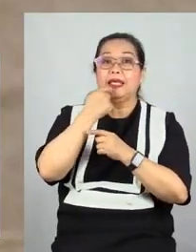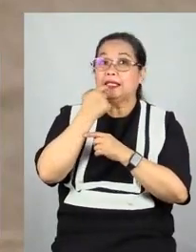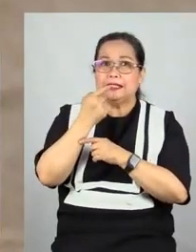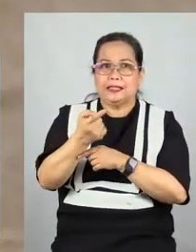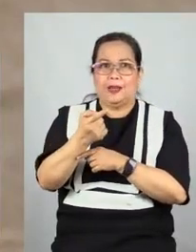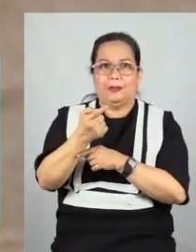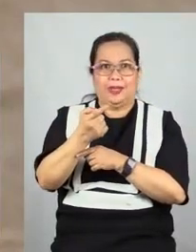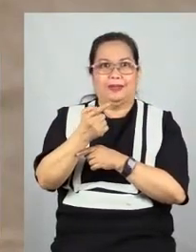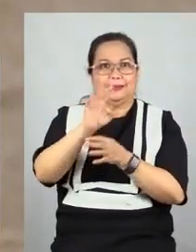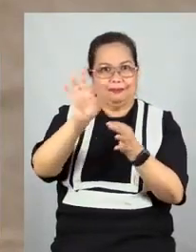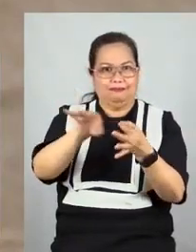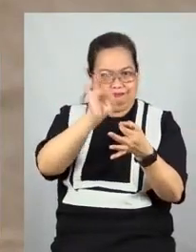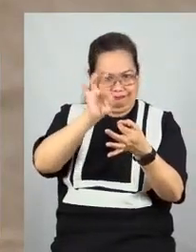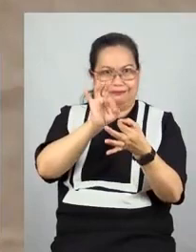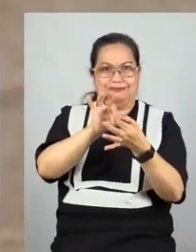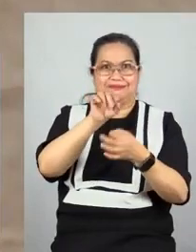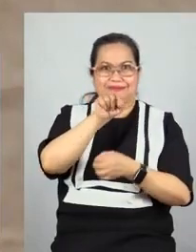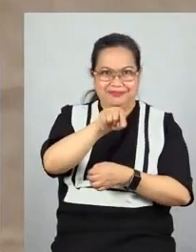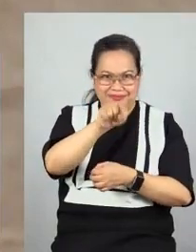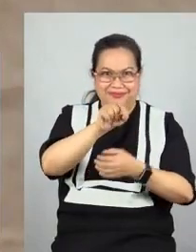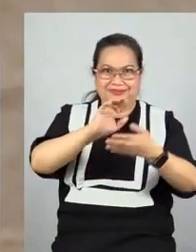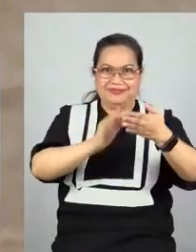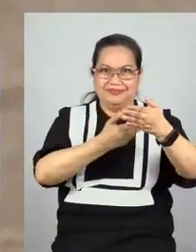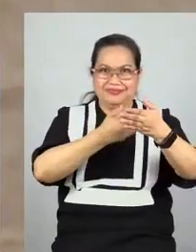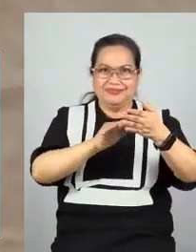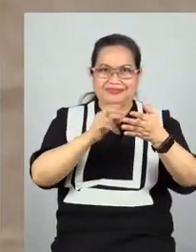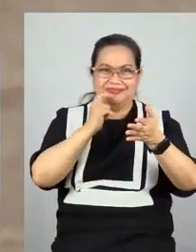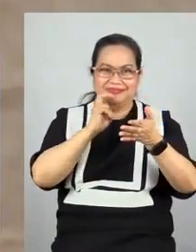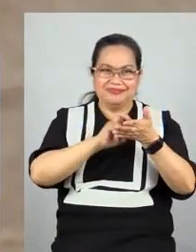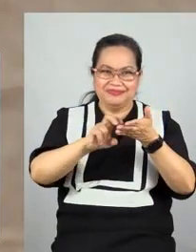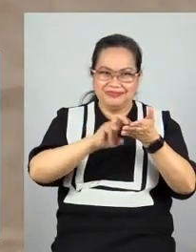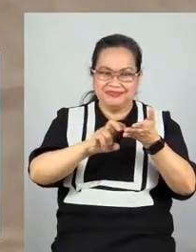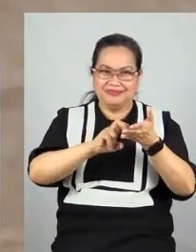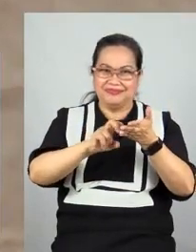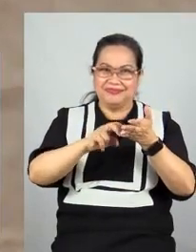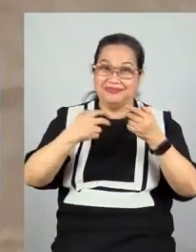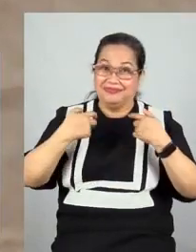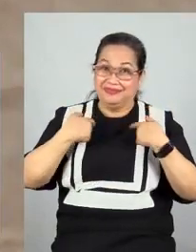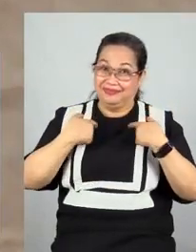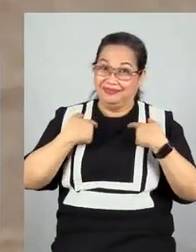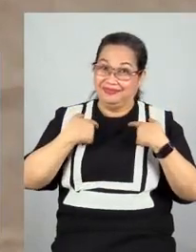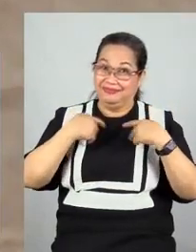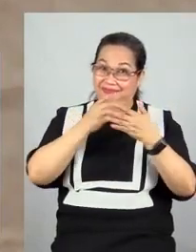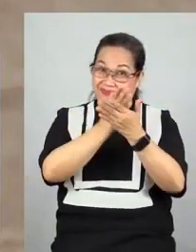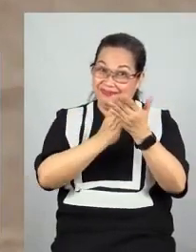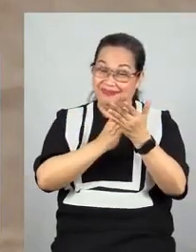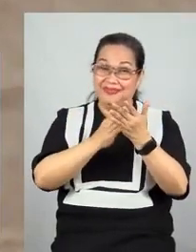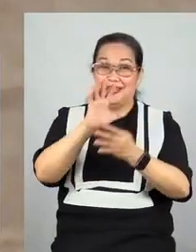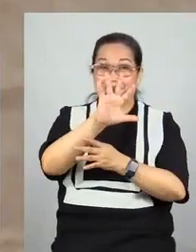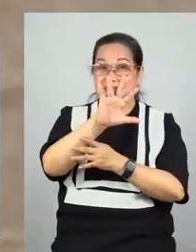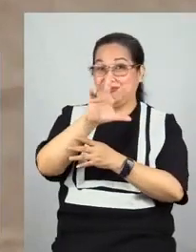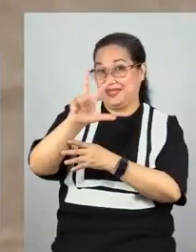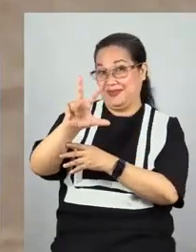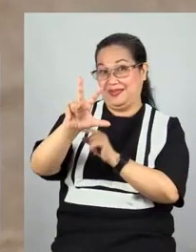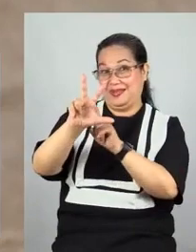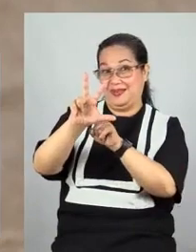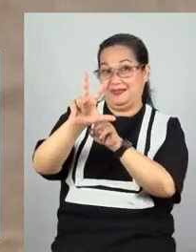nila katapat nitong himno na ito. Meron ding section sa Isaiah 53,